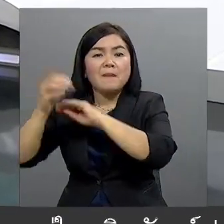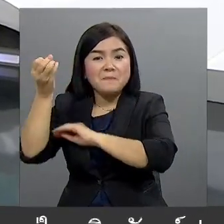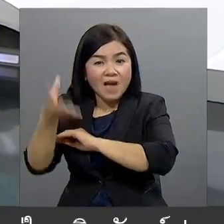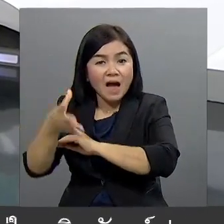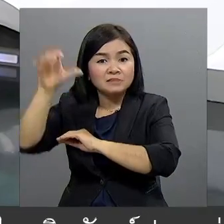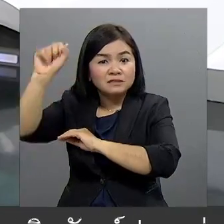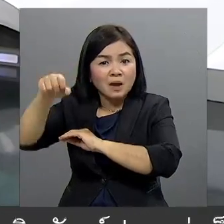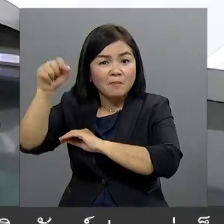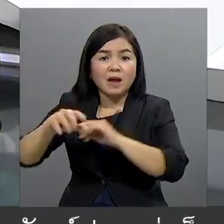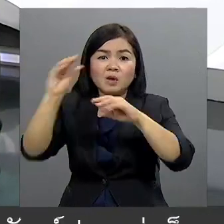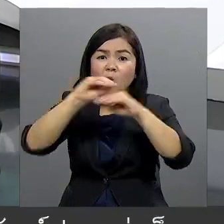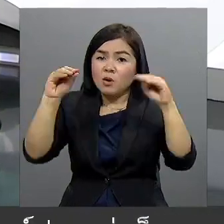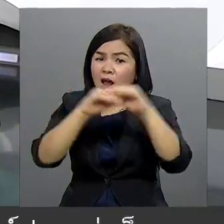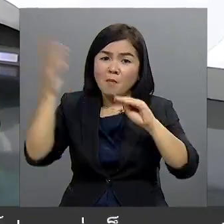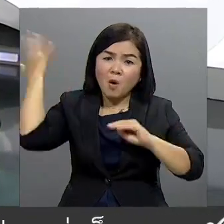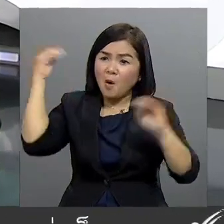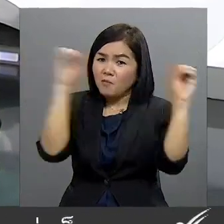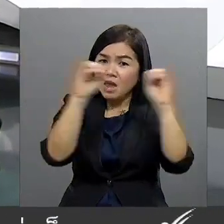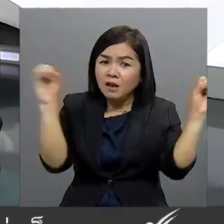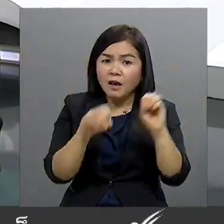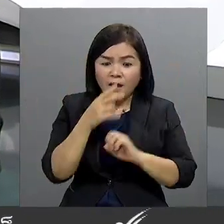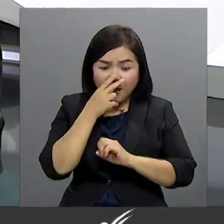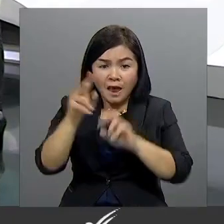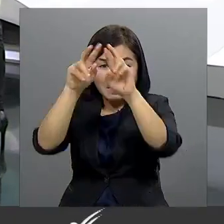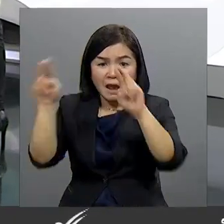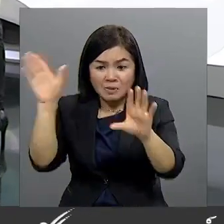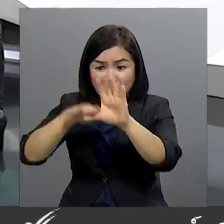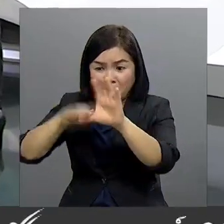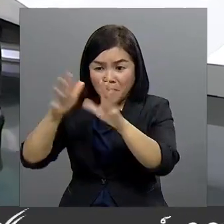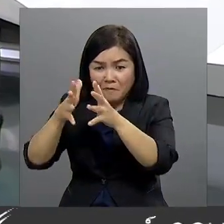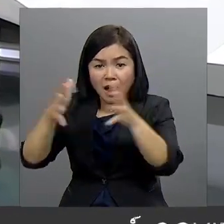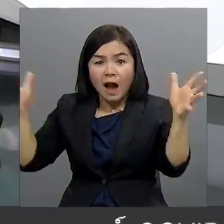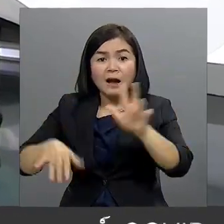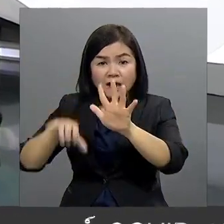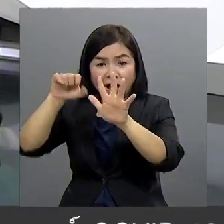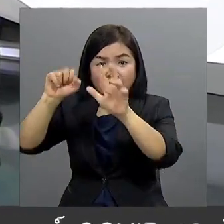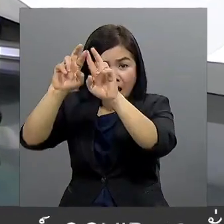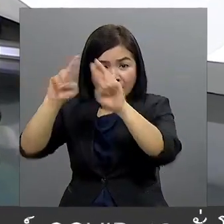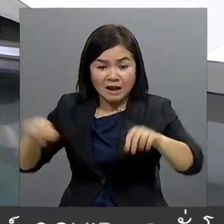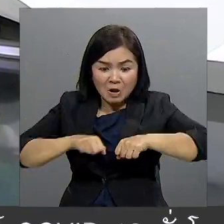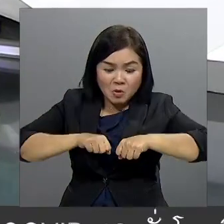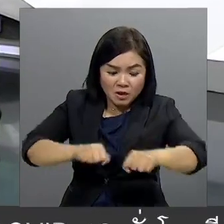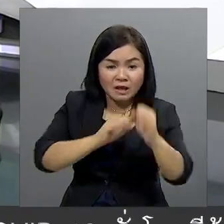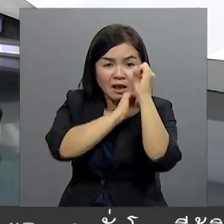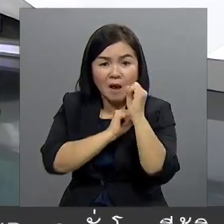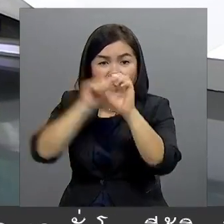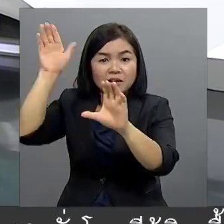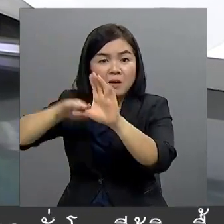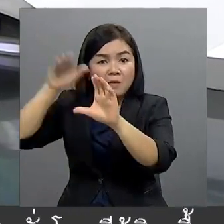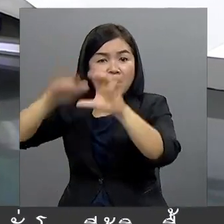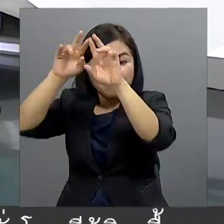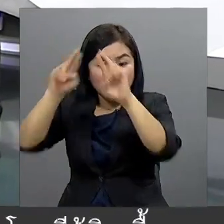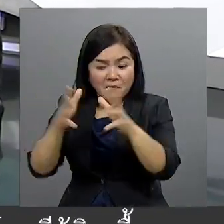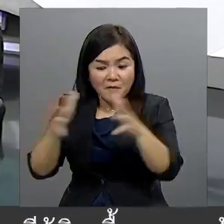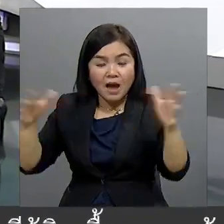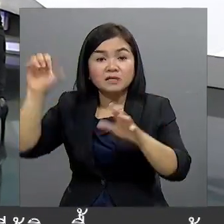งการมาก่อนเลยนะค่ะเพราะวาไม่เคยเหนจำนวนสูงถึง 5 แสนร้านค้านี่ถือวาเยอะมากจริ ๆแล้วร้านค้ายังสามาถเข้ารวงโสมก